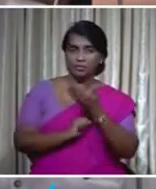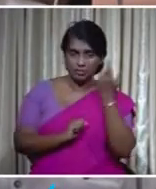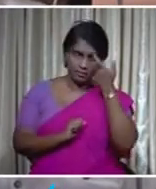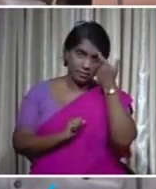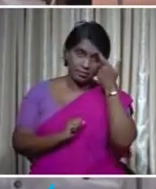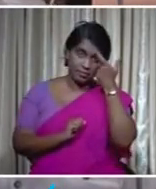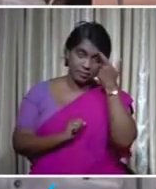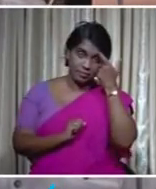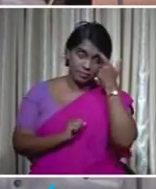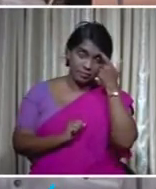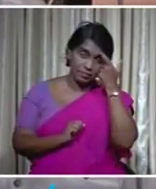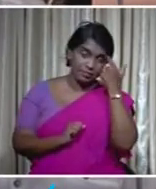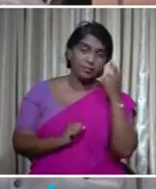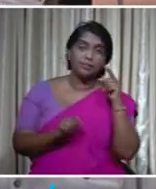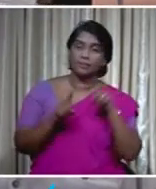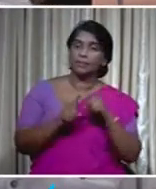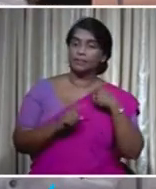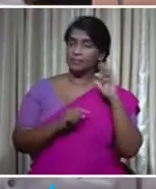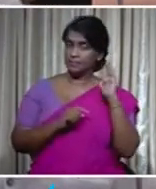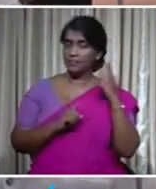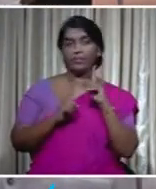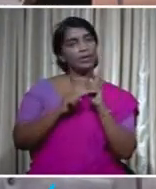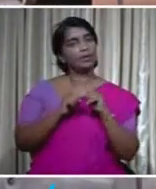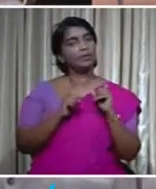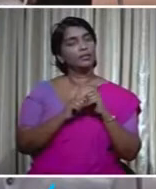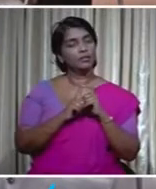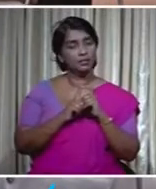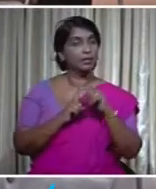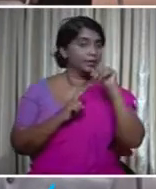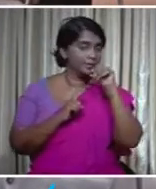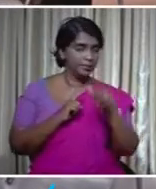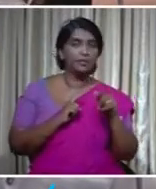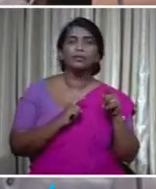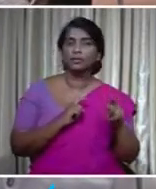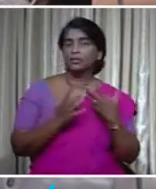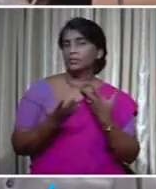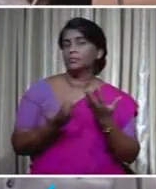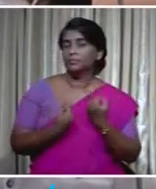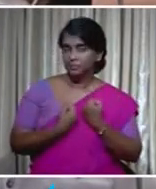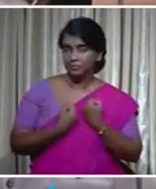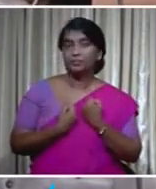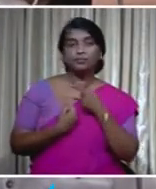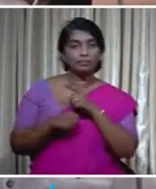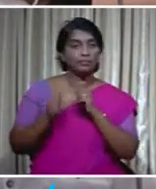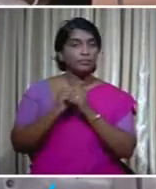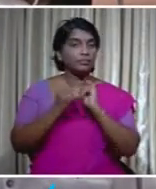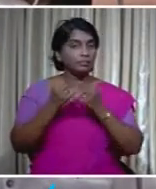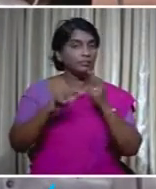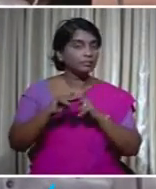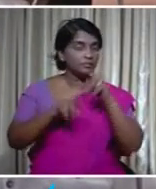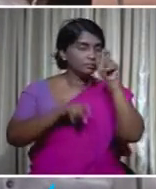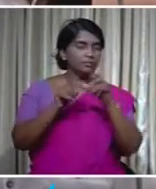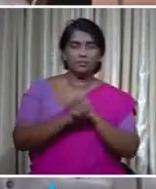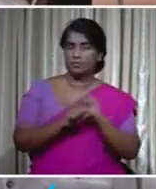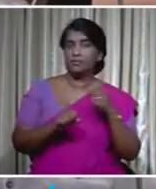குறிப்பிட விரும்புகிறேன். மிக முக்கியமாக கல்வியிலே போதிய ஆளணிகள் இல்லை. நான் கல்வி அமைச்சுக்கு செல்கிற பொழுது நாங்கள் தமிழ் மொழியிலே பேச முடியாமல், அதே